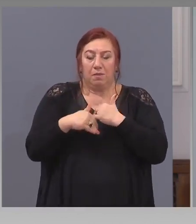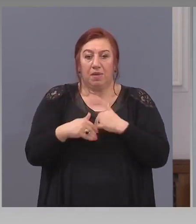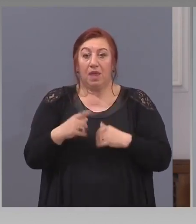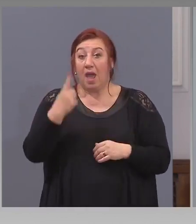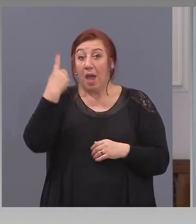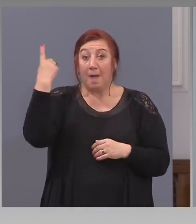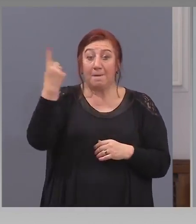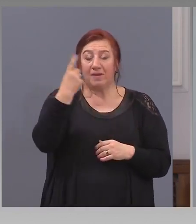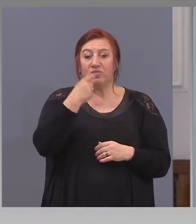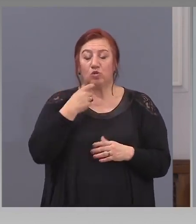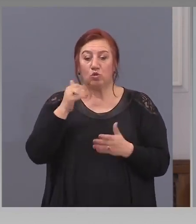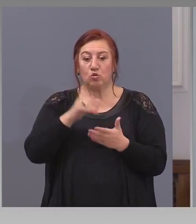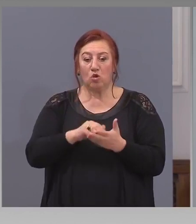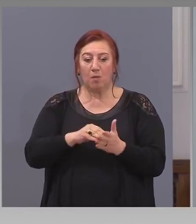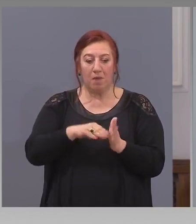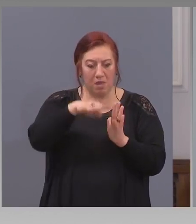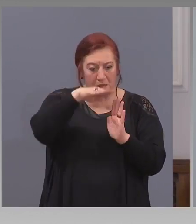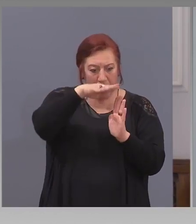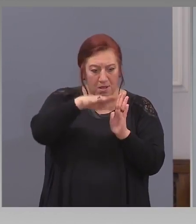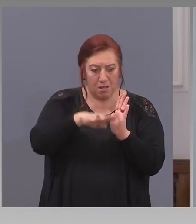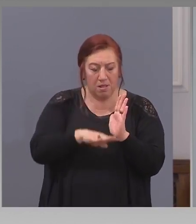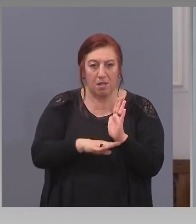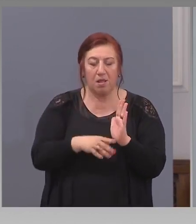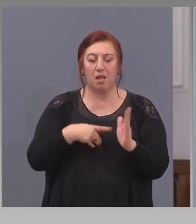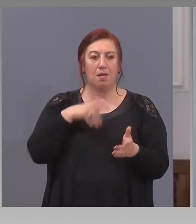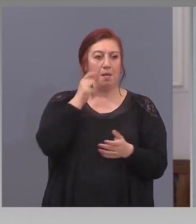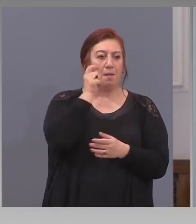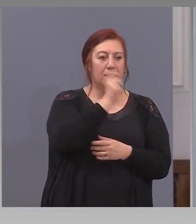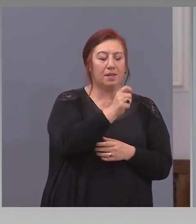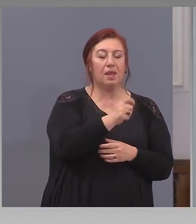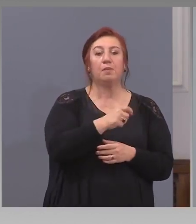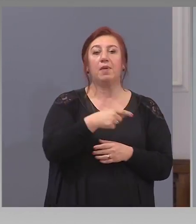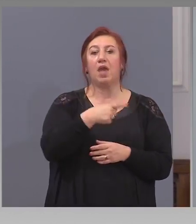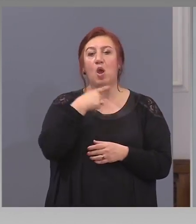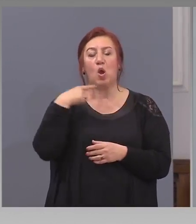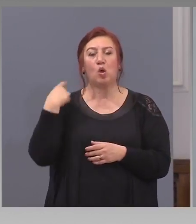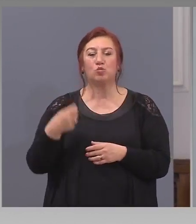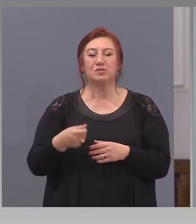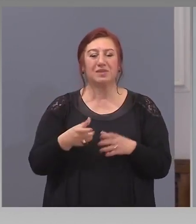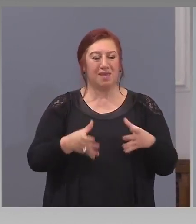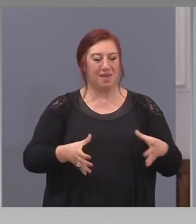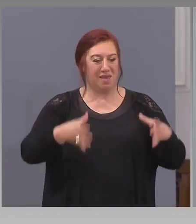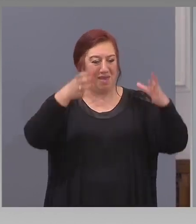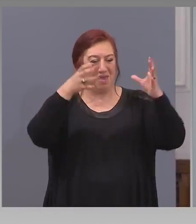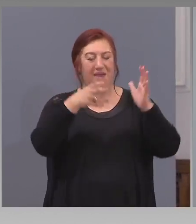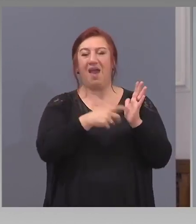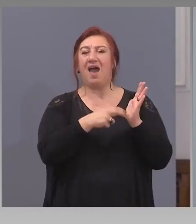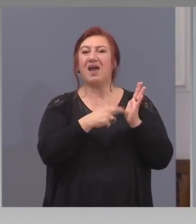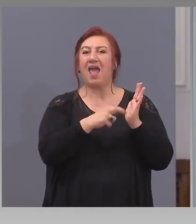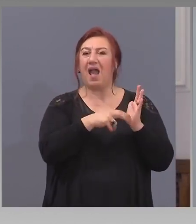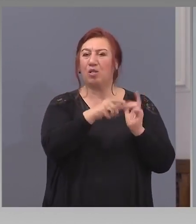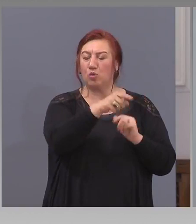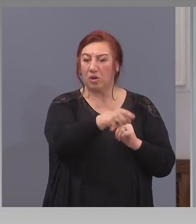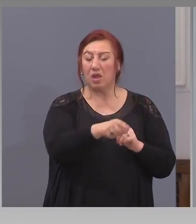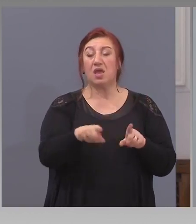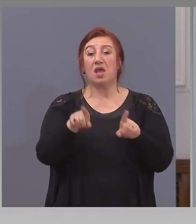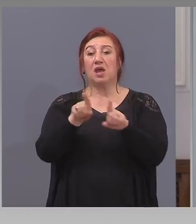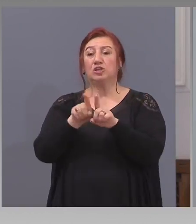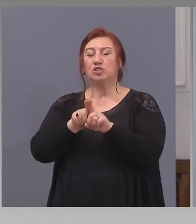дойдохме на дефицит и платихме и руските реактори 1,3 милиарда, и дълга на американските